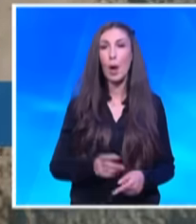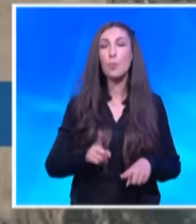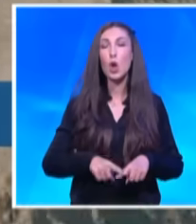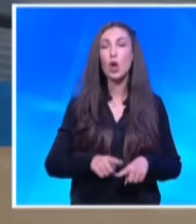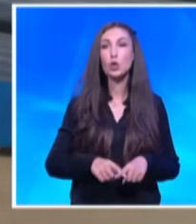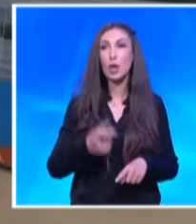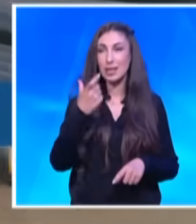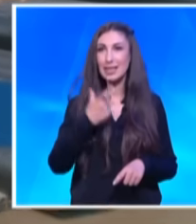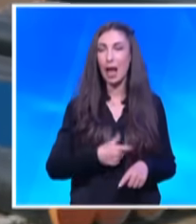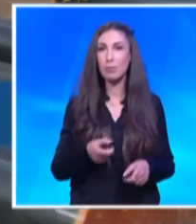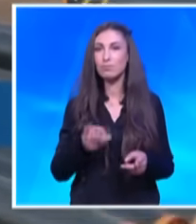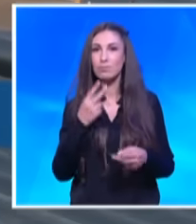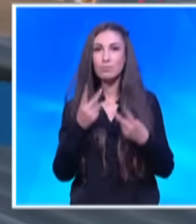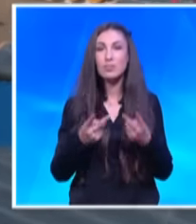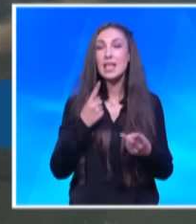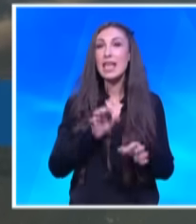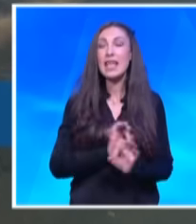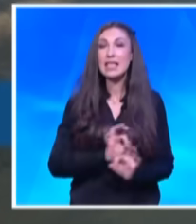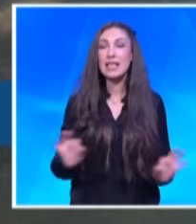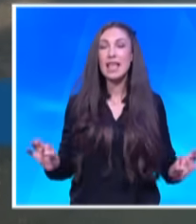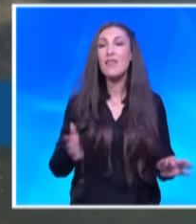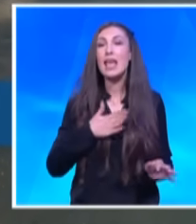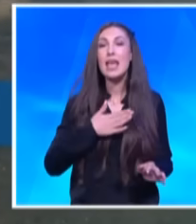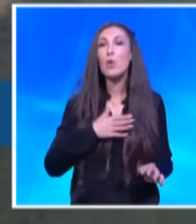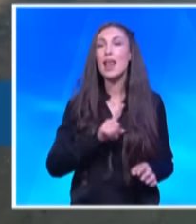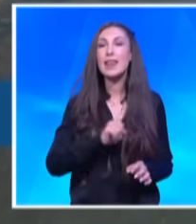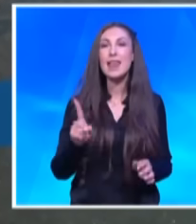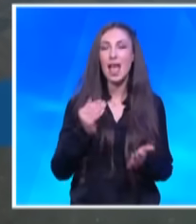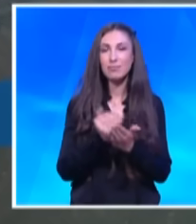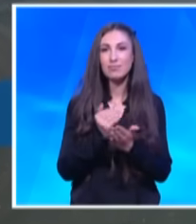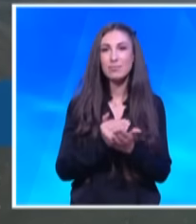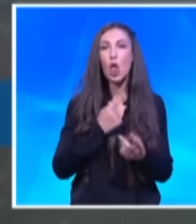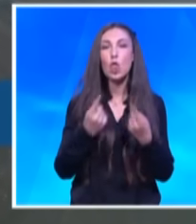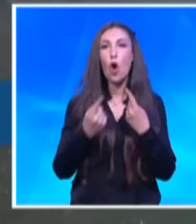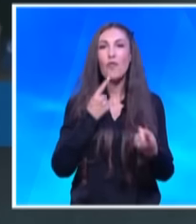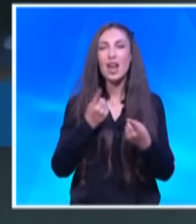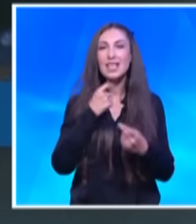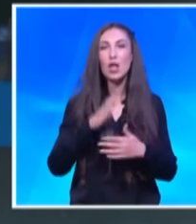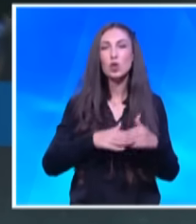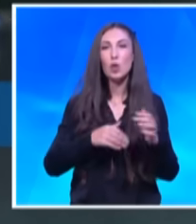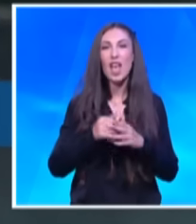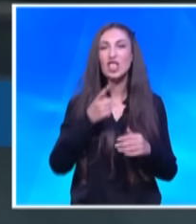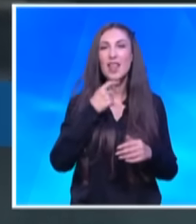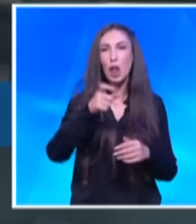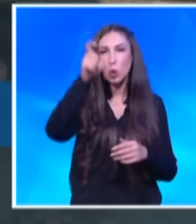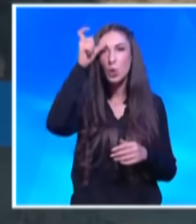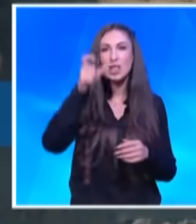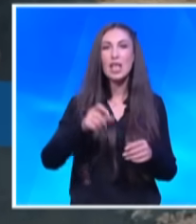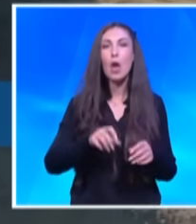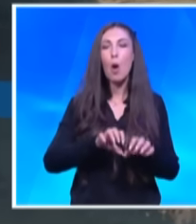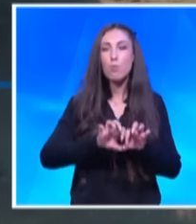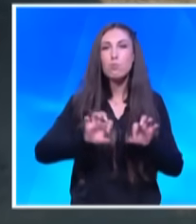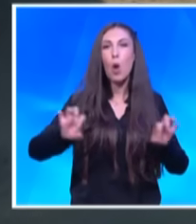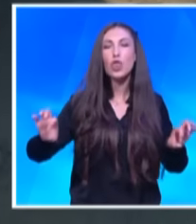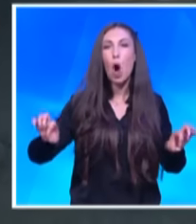Прокуратурата се самосезира и ще изяснява имало ли е нерегламентирано договаряне при строежа на Турски поток през България.